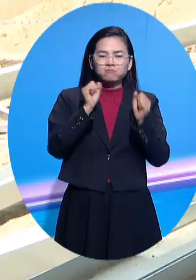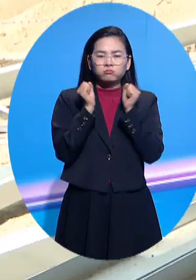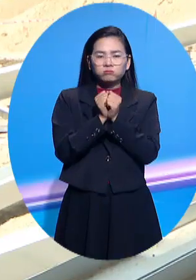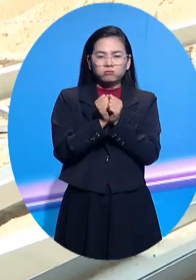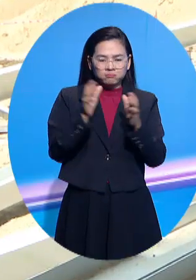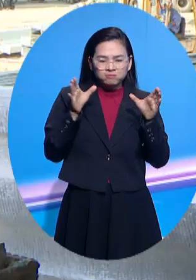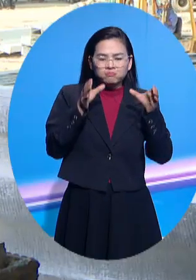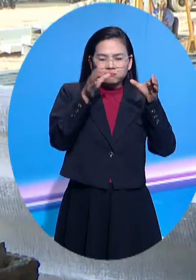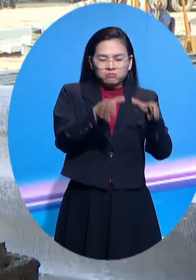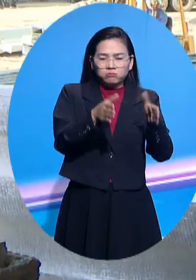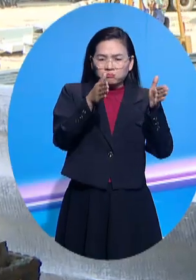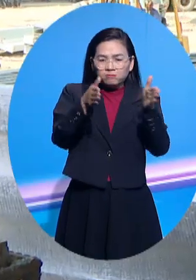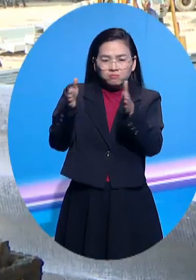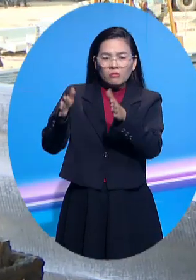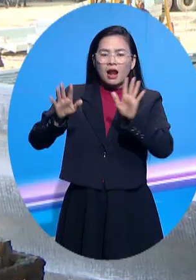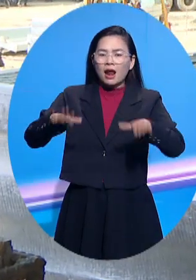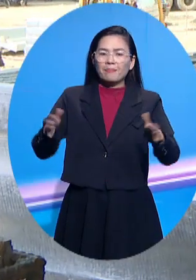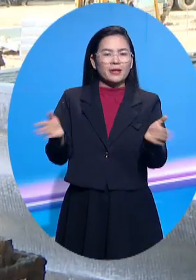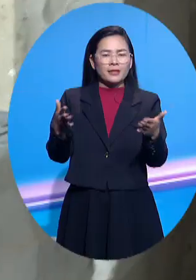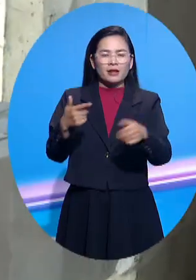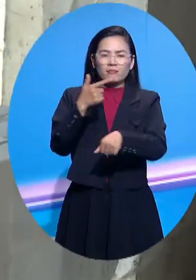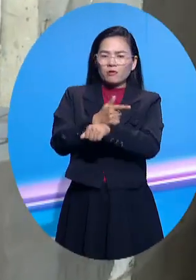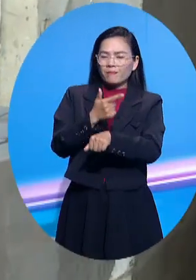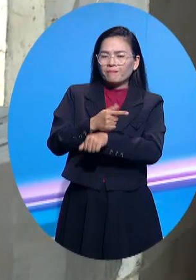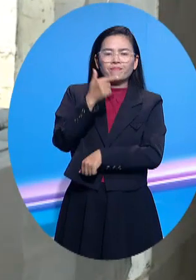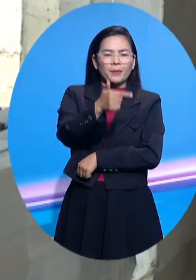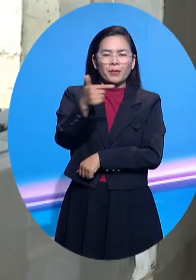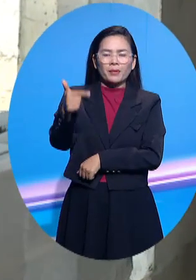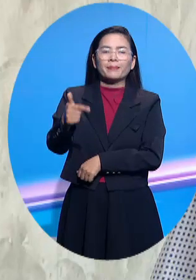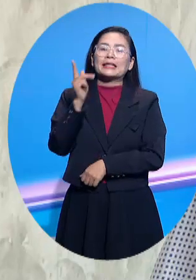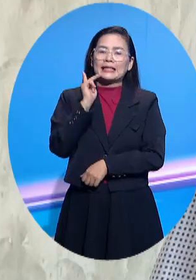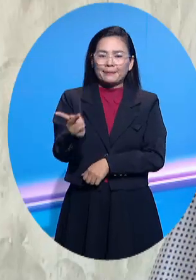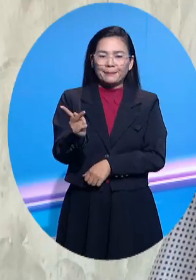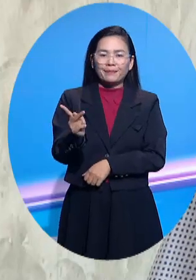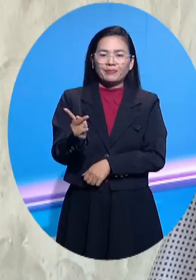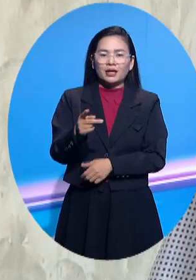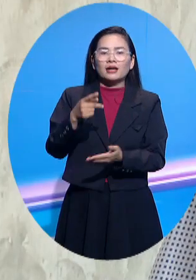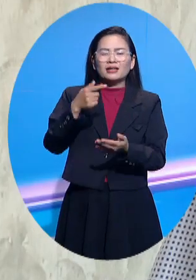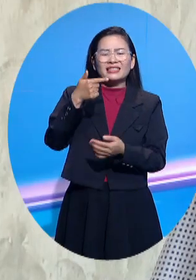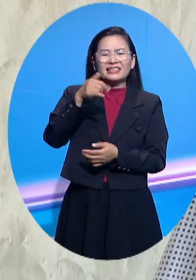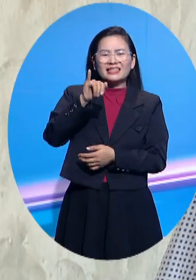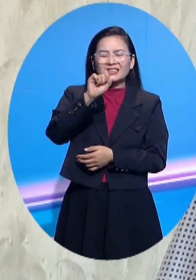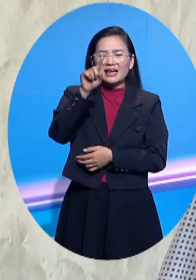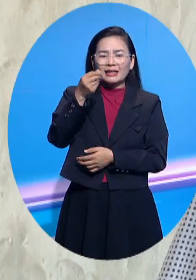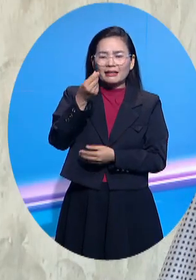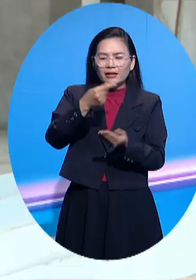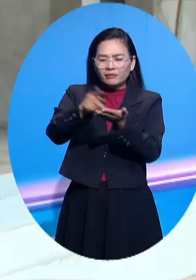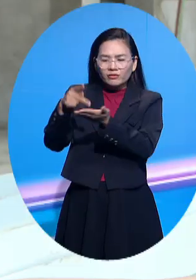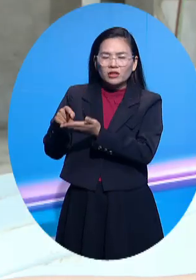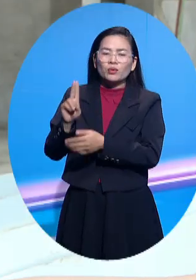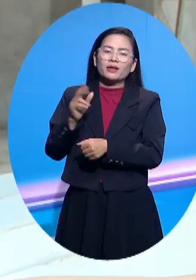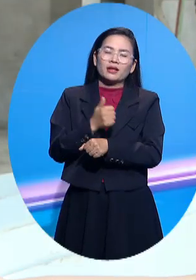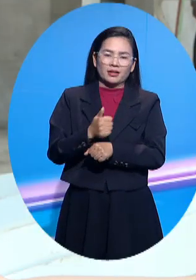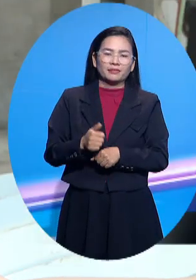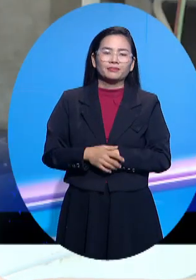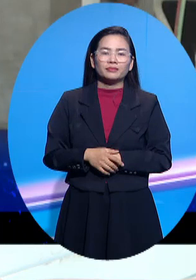trên Ngà công nhật để đạt cái tiến độ năm 2024 và đạt cái tiến độ giải ngân cho V ban nhân thành phố tất